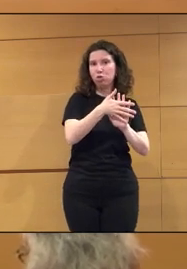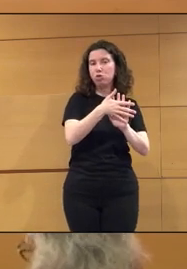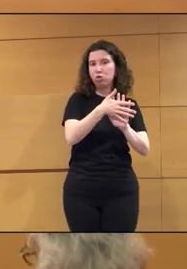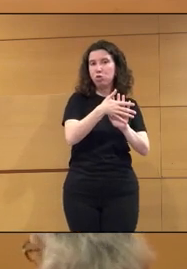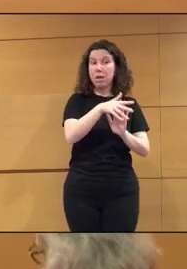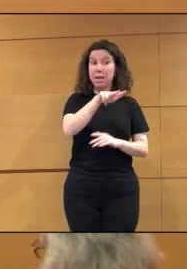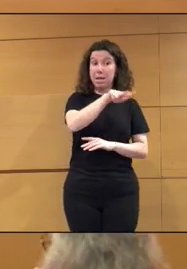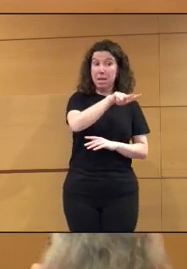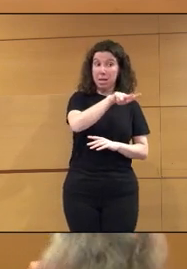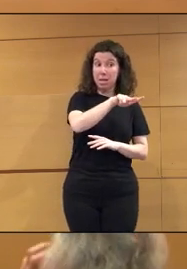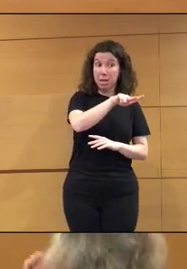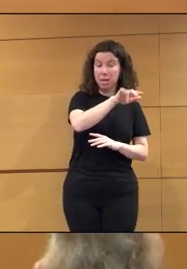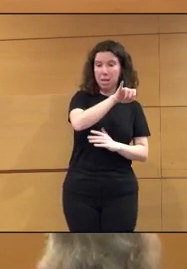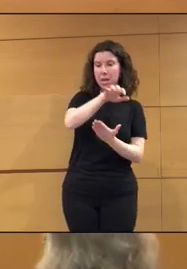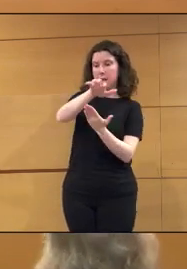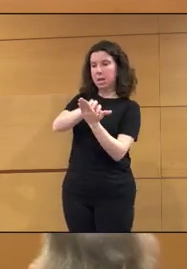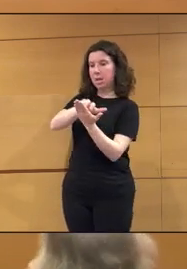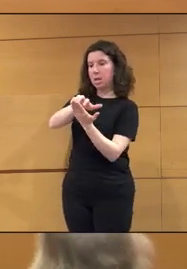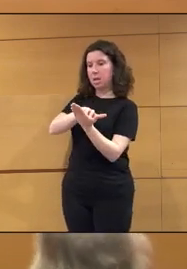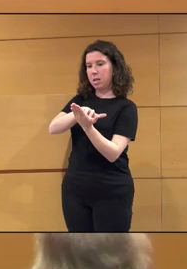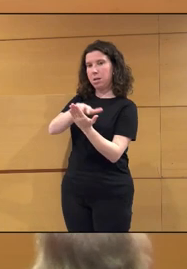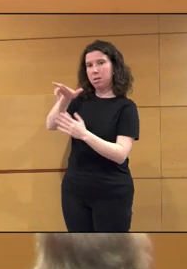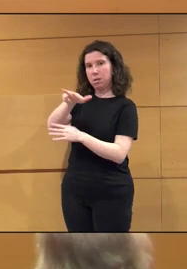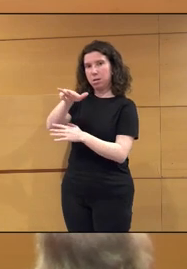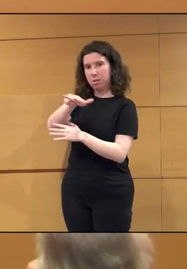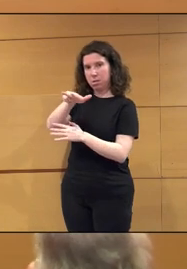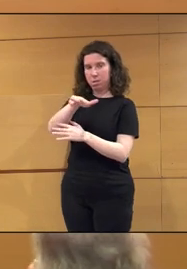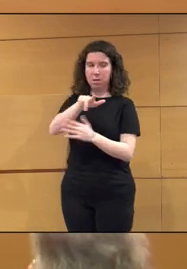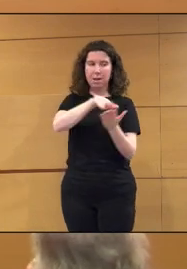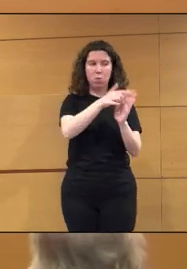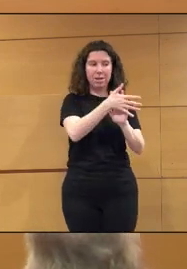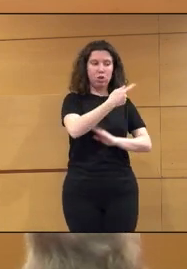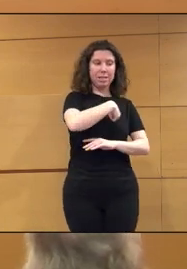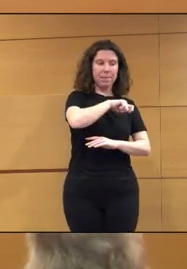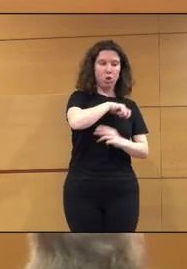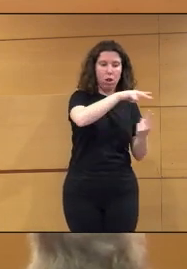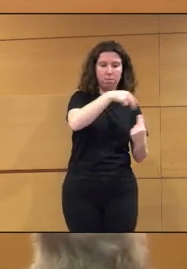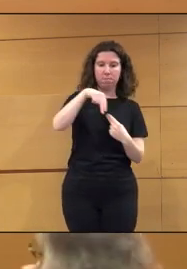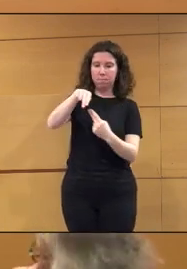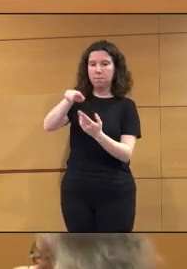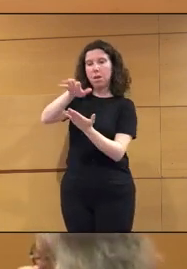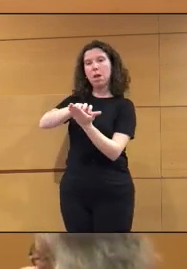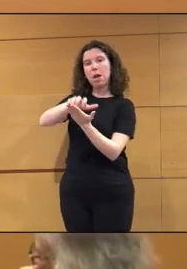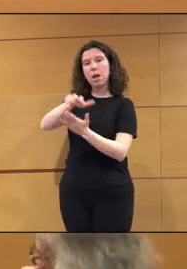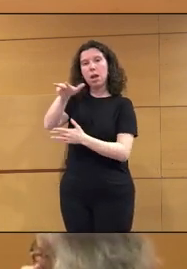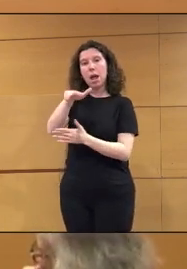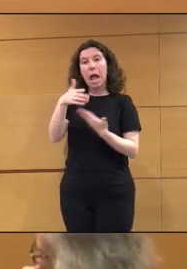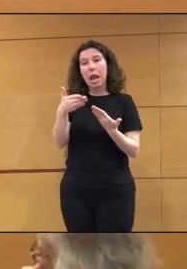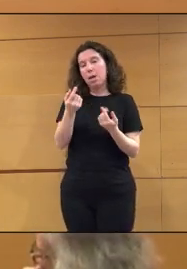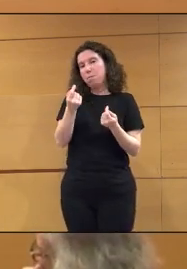signos espanyola. I ara tenim una petita spin-off d'aquest projecte, perquè el projecte ja va acabar al